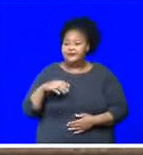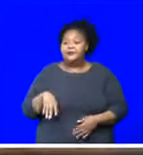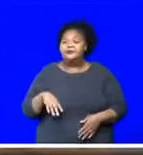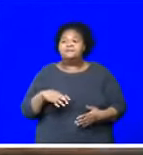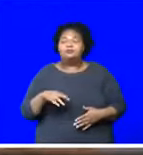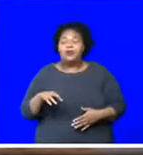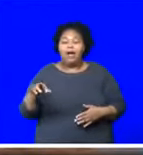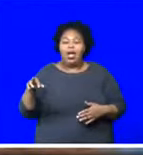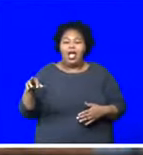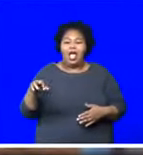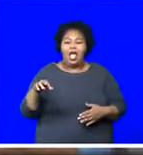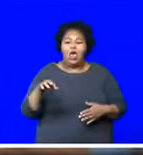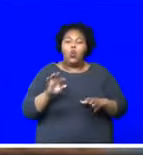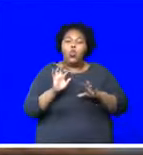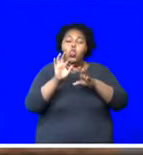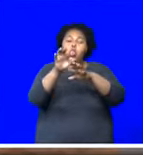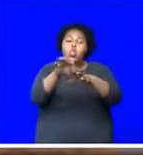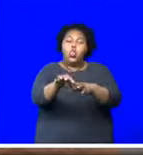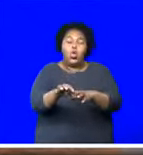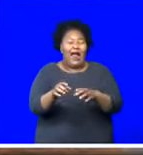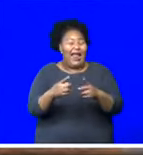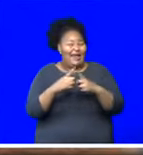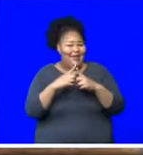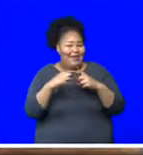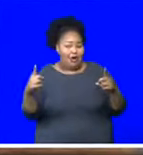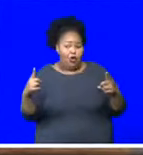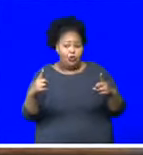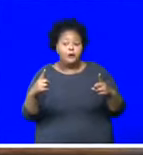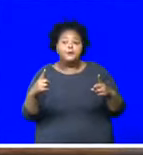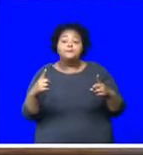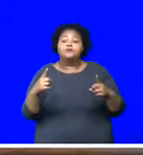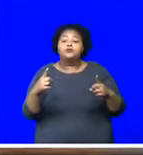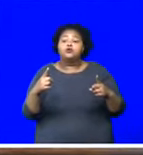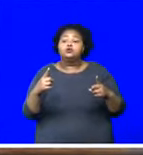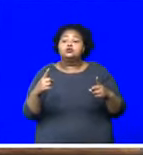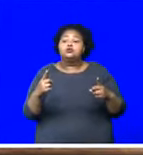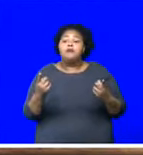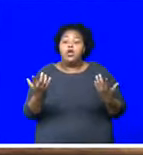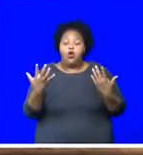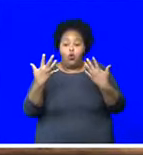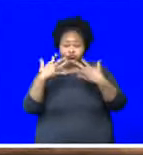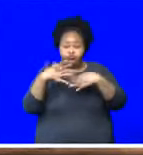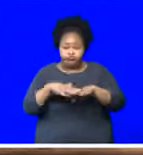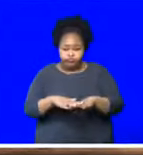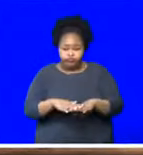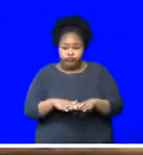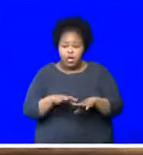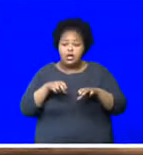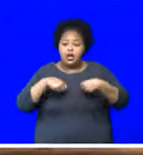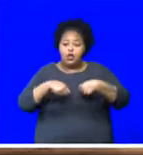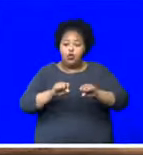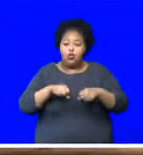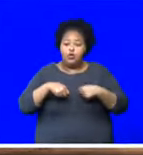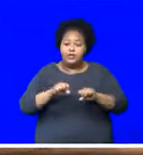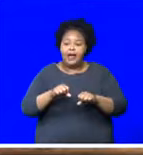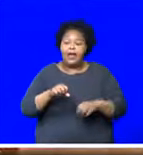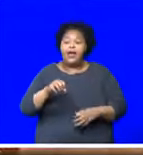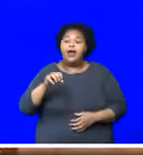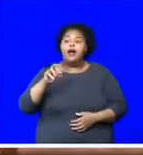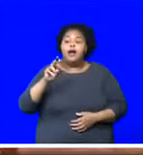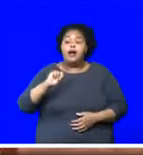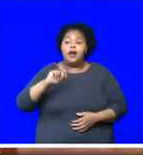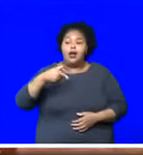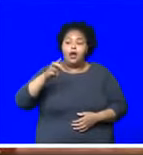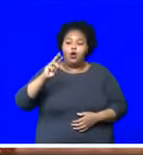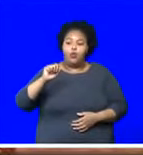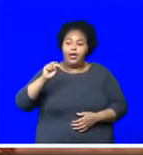libanga lelidze bayohlanganyela nalabanye labachamuka enkundleni yasengwempisi. Uphinze waveta ukuthi lokhu